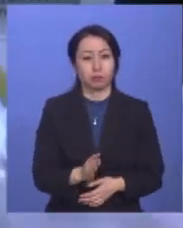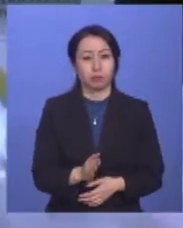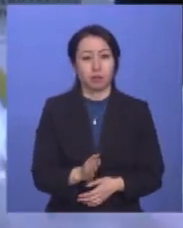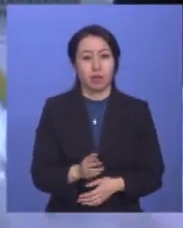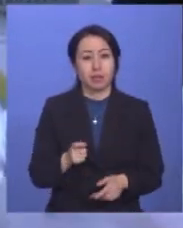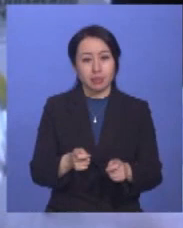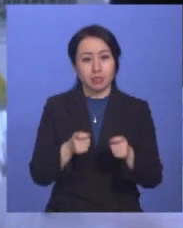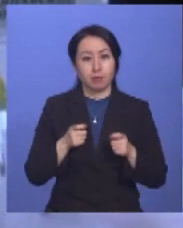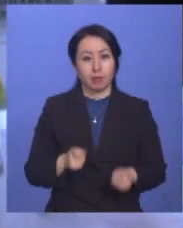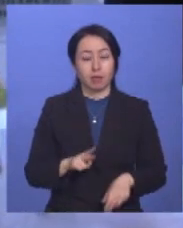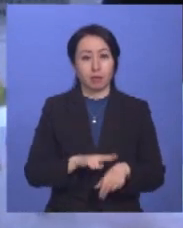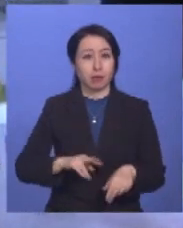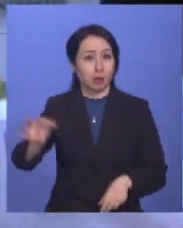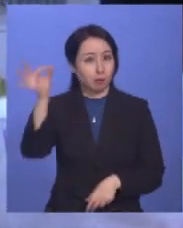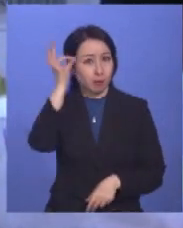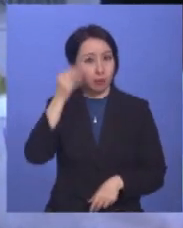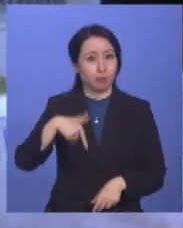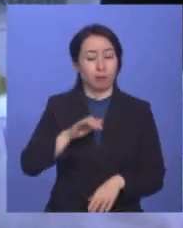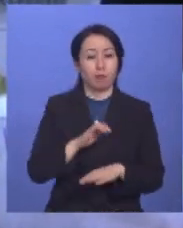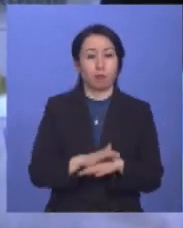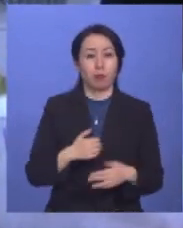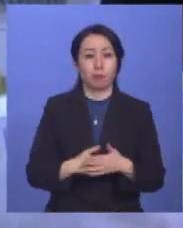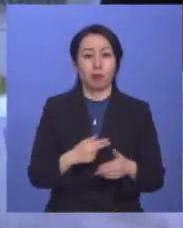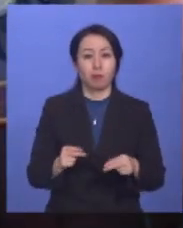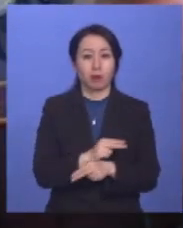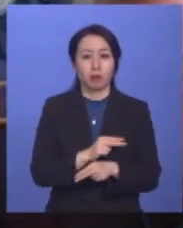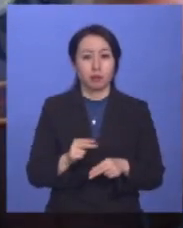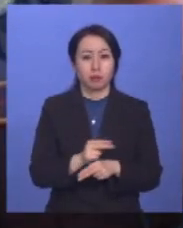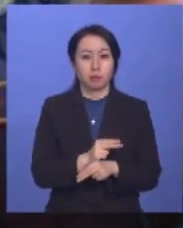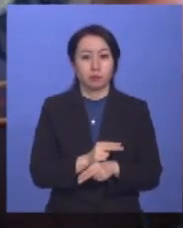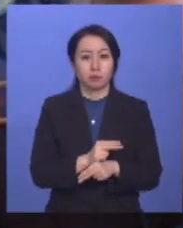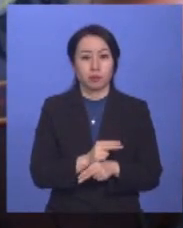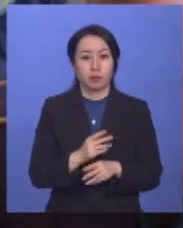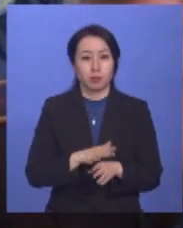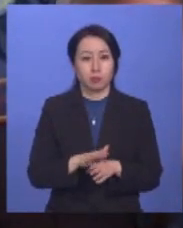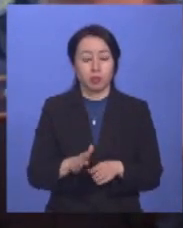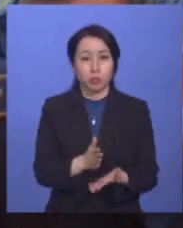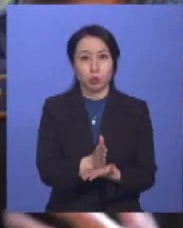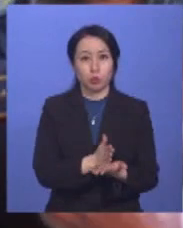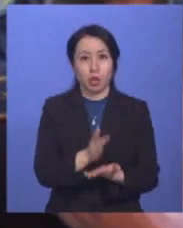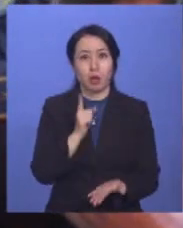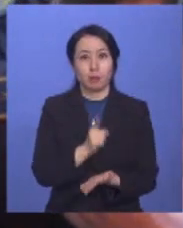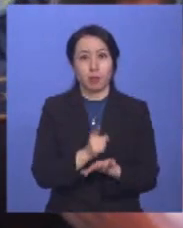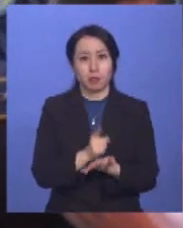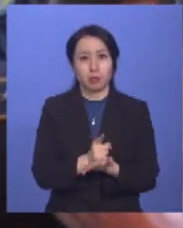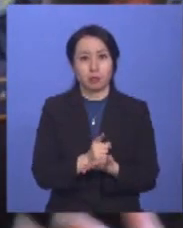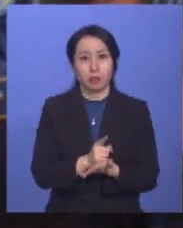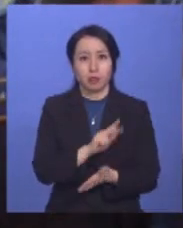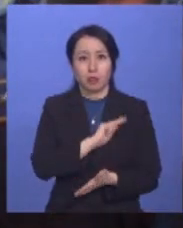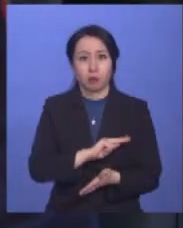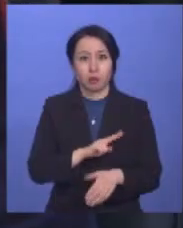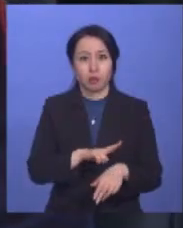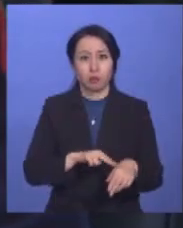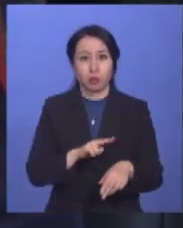В департаменте полиции напоминают, по всем фактам противоправных действий или ненадлежащего исполнения служебных обязанностей со стороны сотрудников